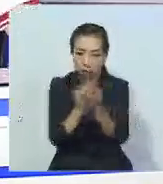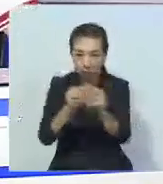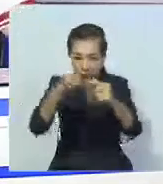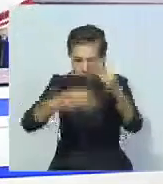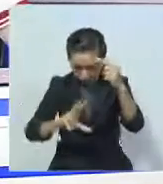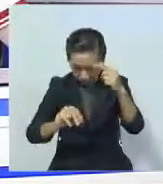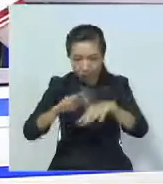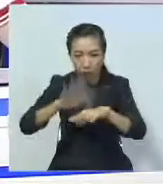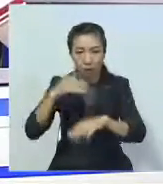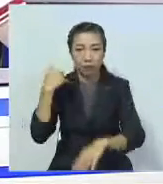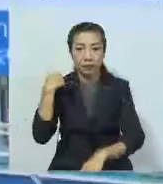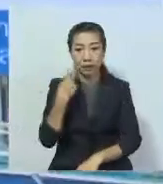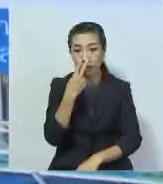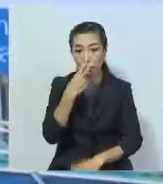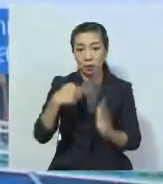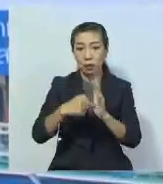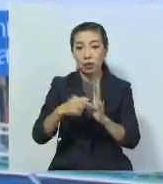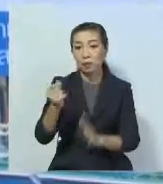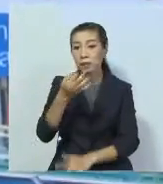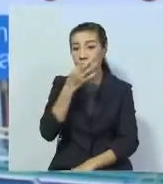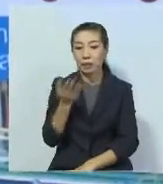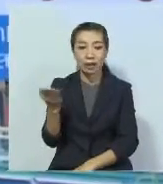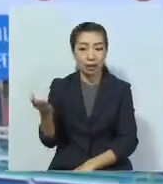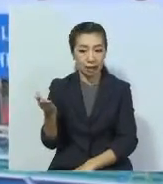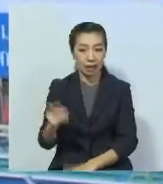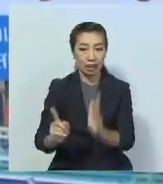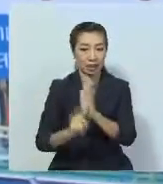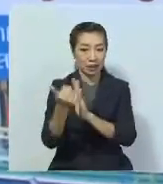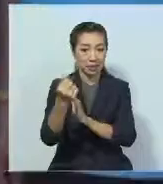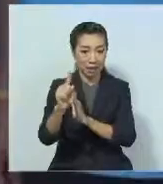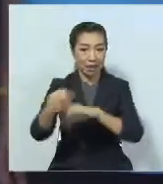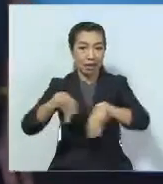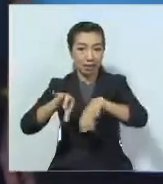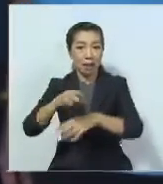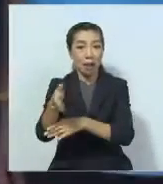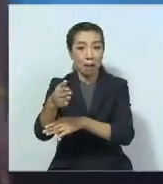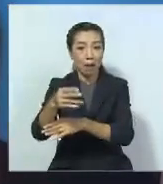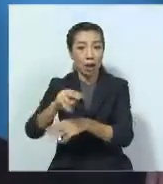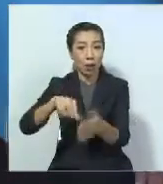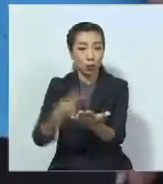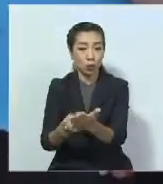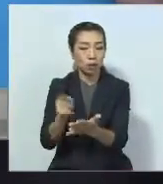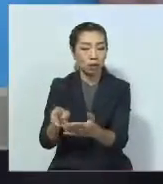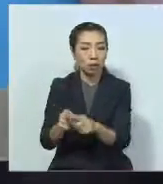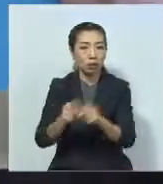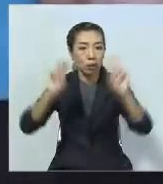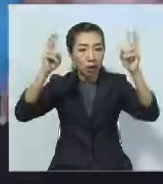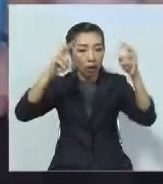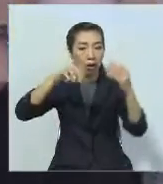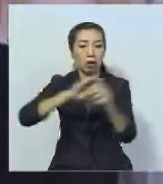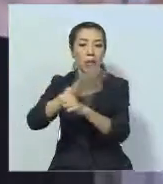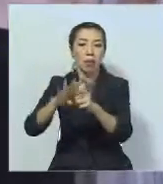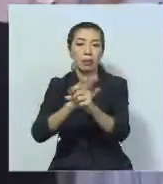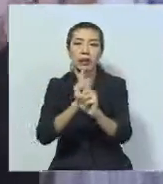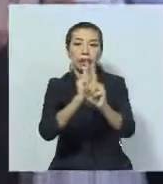ะไปดูบรรยากาศที่งานเทศกาลปลาทูอร่อยที่ท่าฉลอมครั้งที่11กันก่อนเลยนะคะจัดขึ้นภายใต้คำขวัญที่ว่าพอเพียงตาม